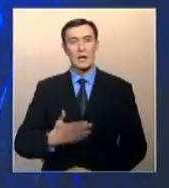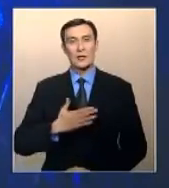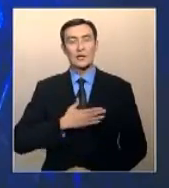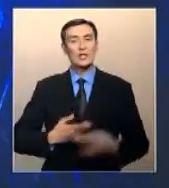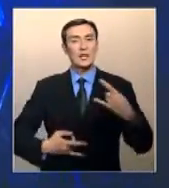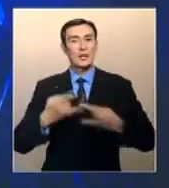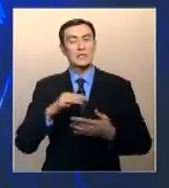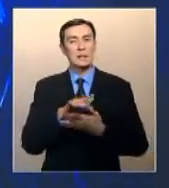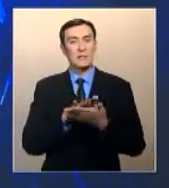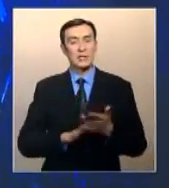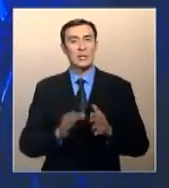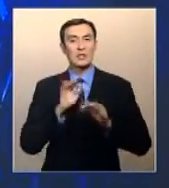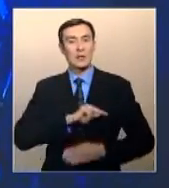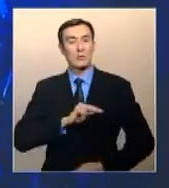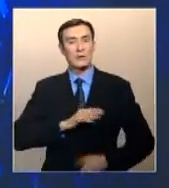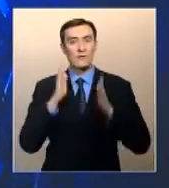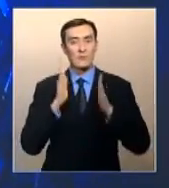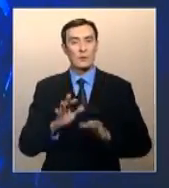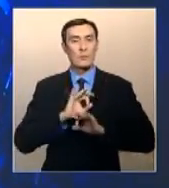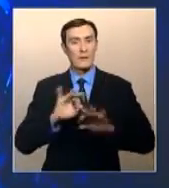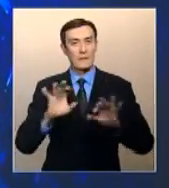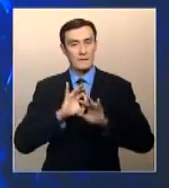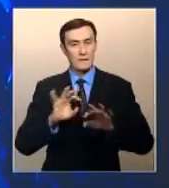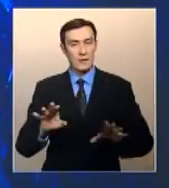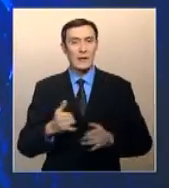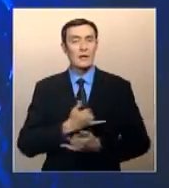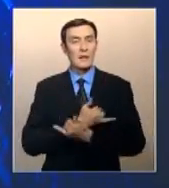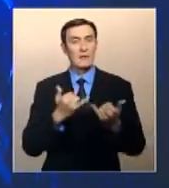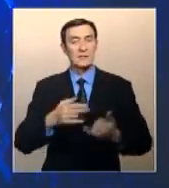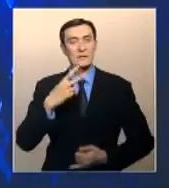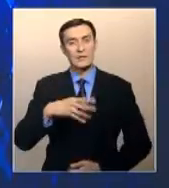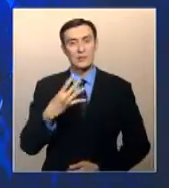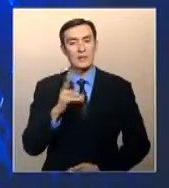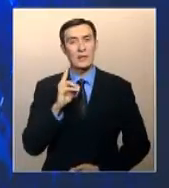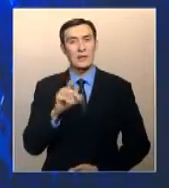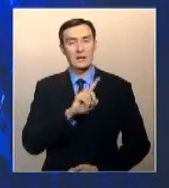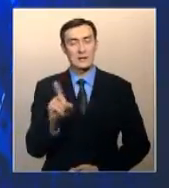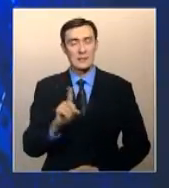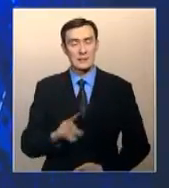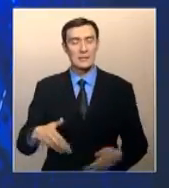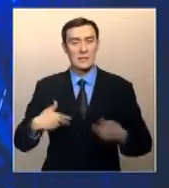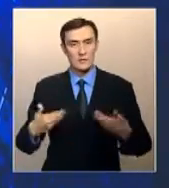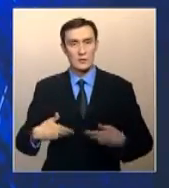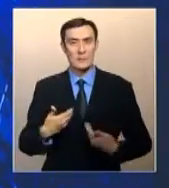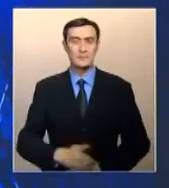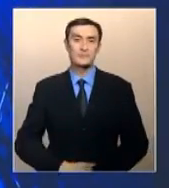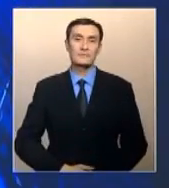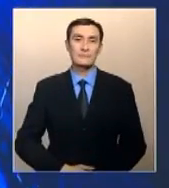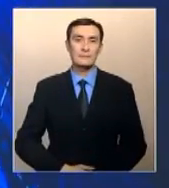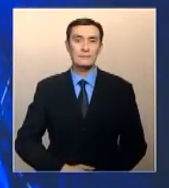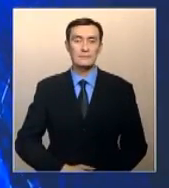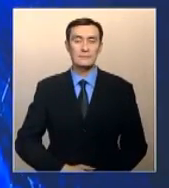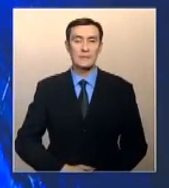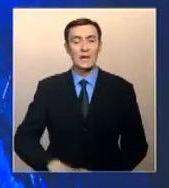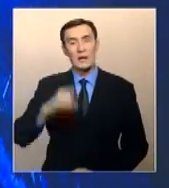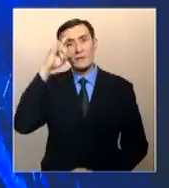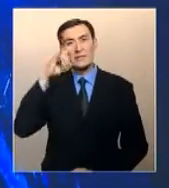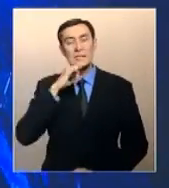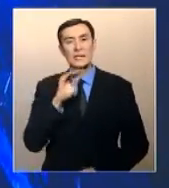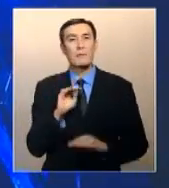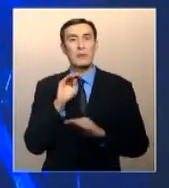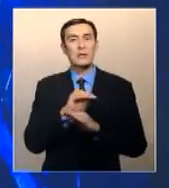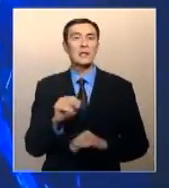редакция продолжает работать в прямом эфире. Меня зовут Лаура Жакупова и сурдоперевод от Хасана Исраилова. Здравствуйте. В